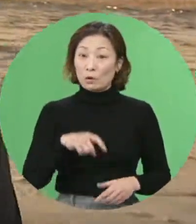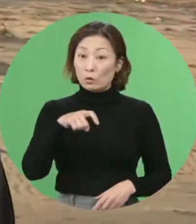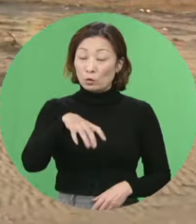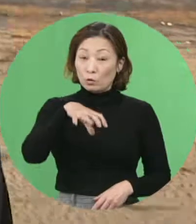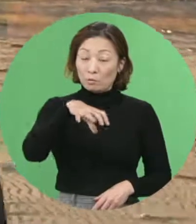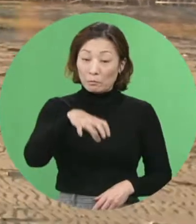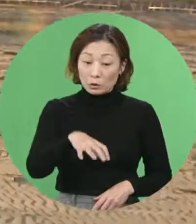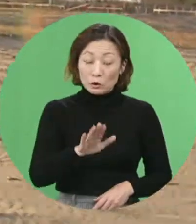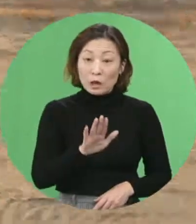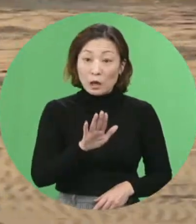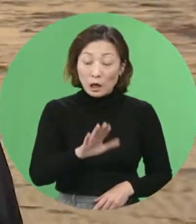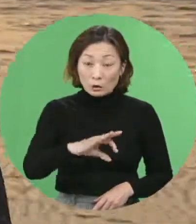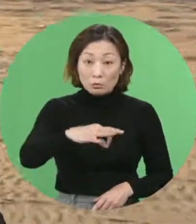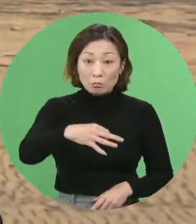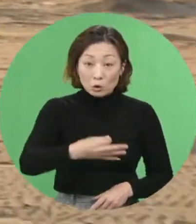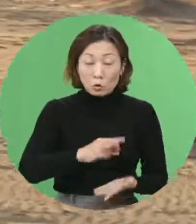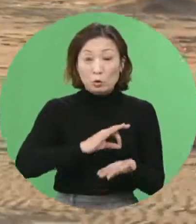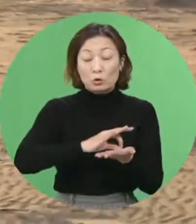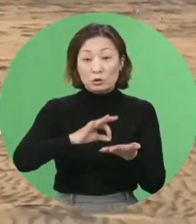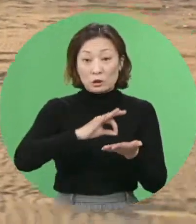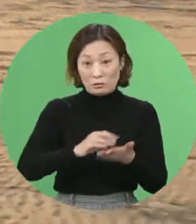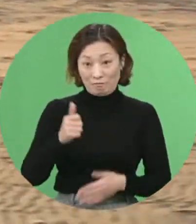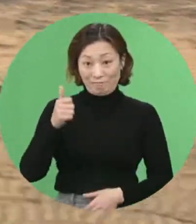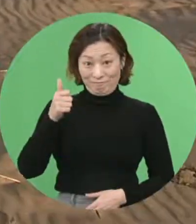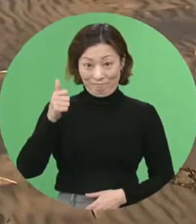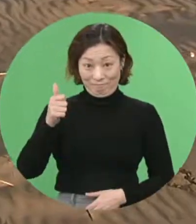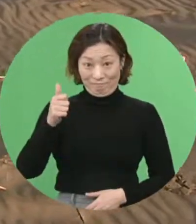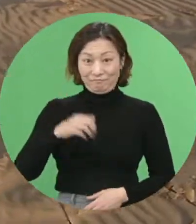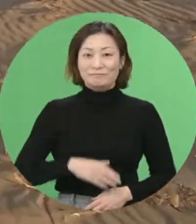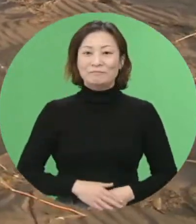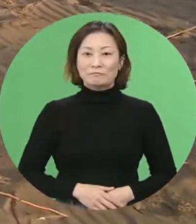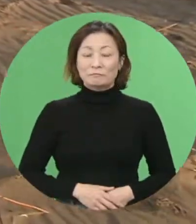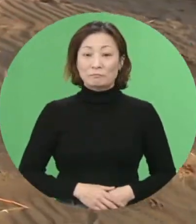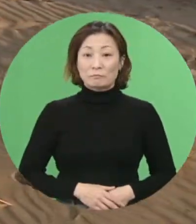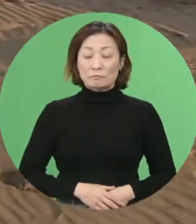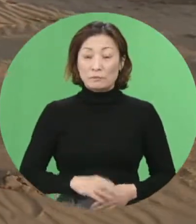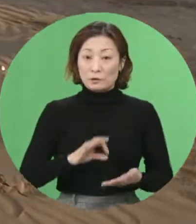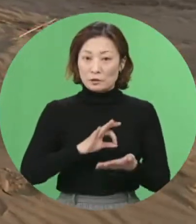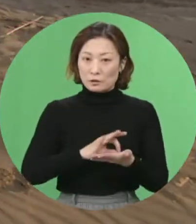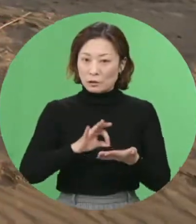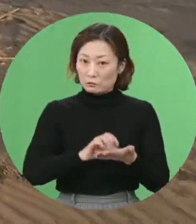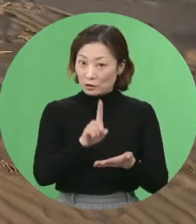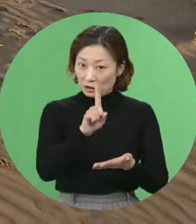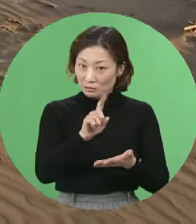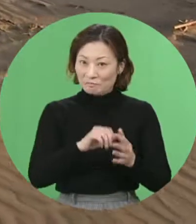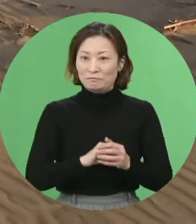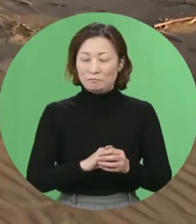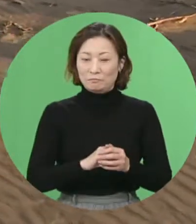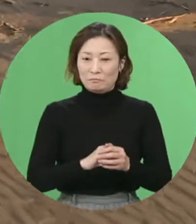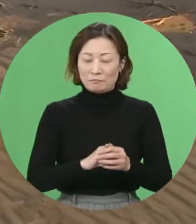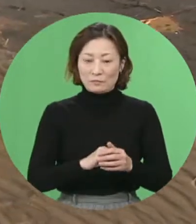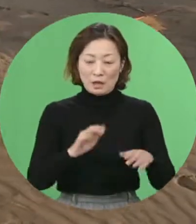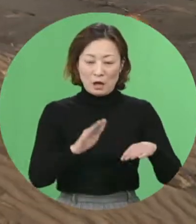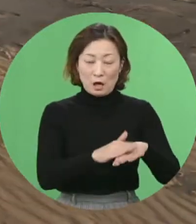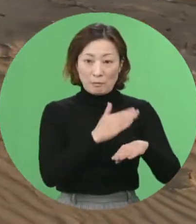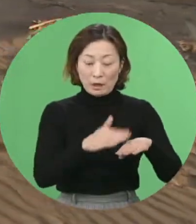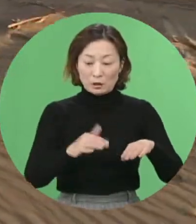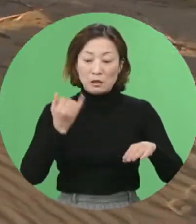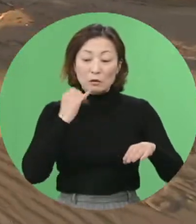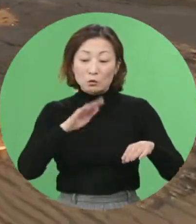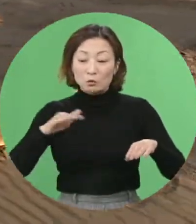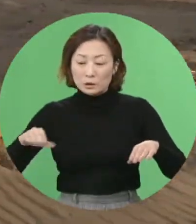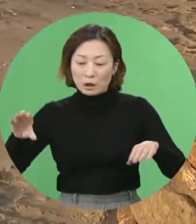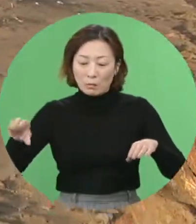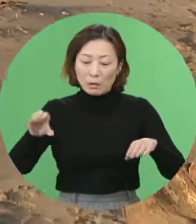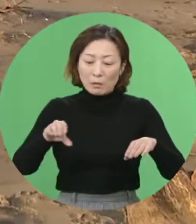その場で出会った素材を作品に使う田口さん、使うものはもちろん浜に流れ着いた